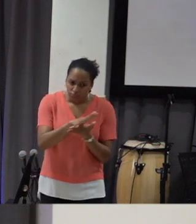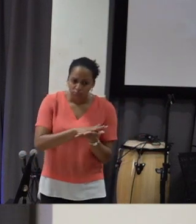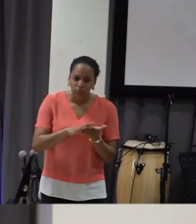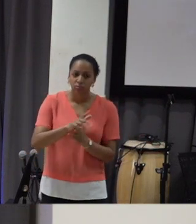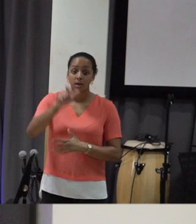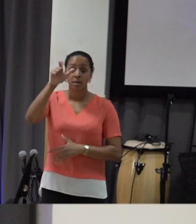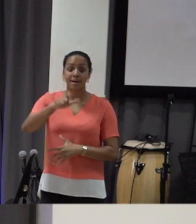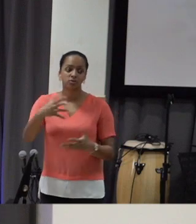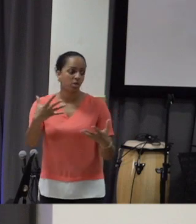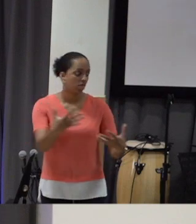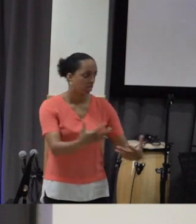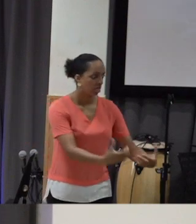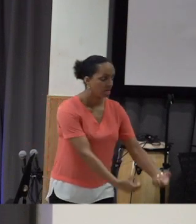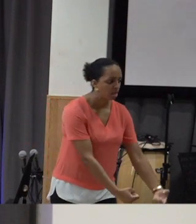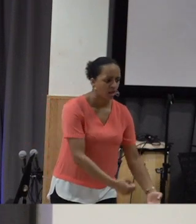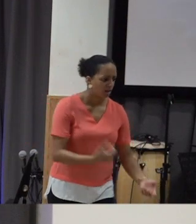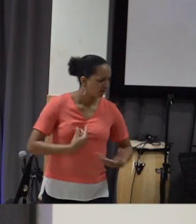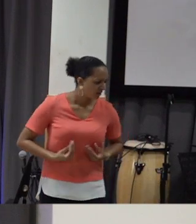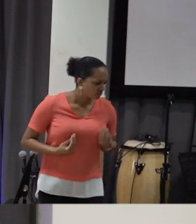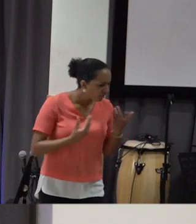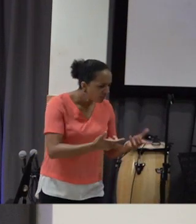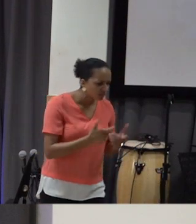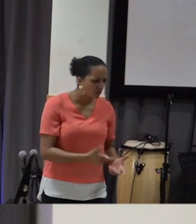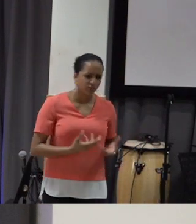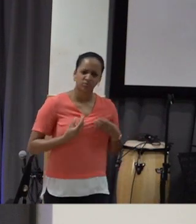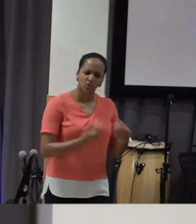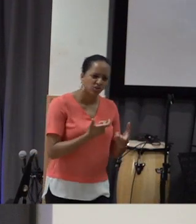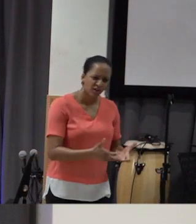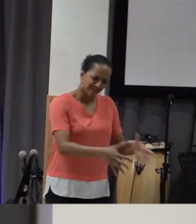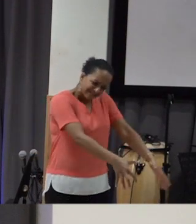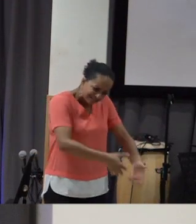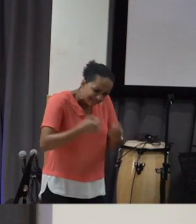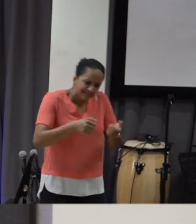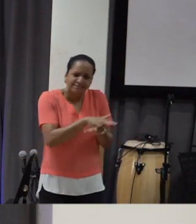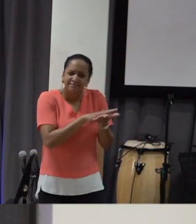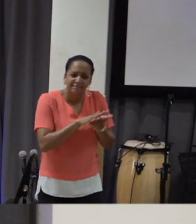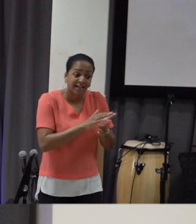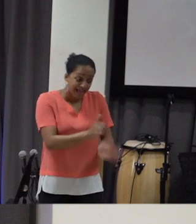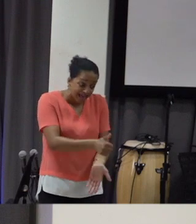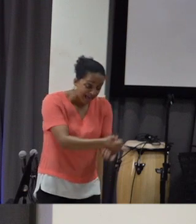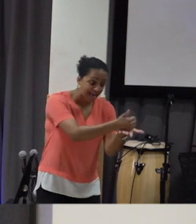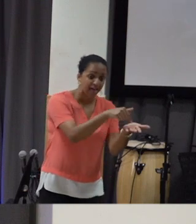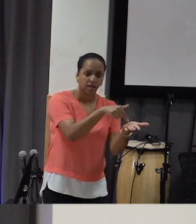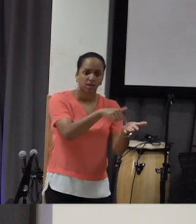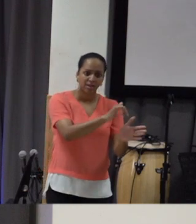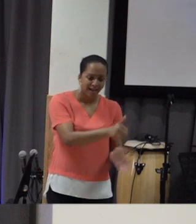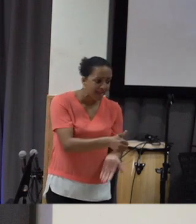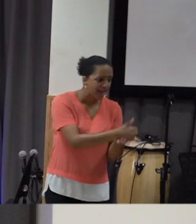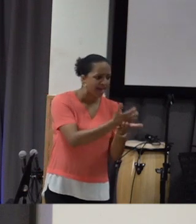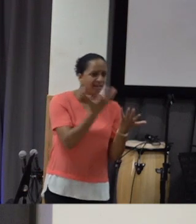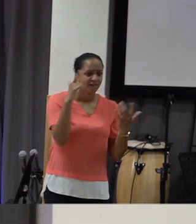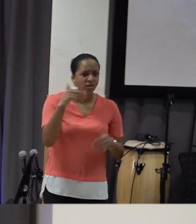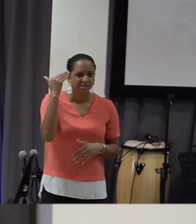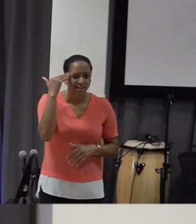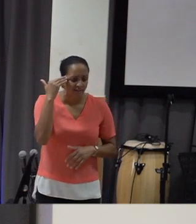une deuxième, une troisième et une énième chance. Nous devons aussi aider en cherchant et en découvrant quelle